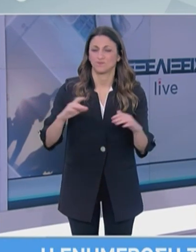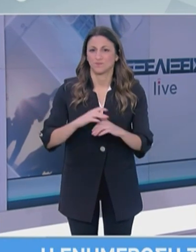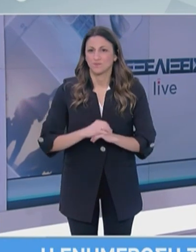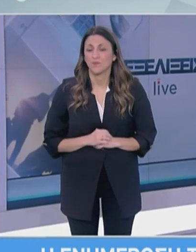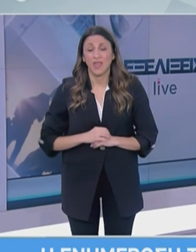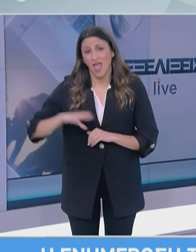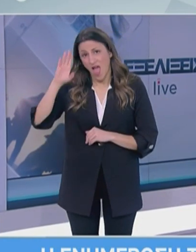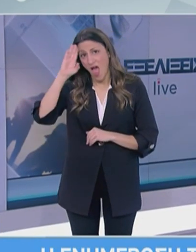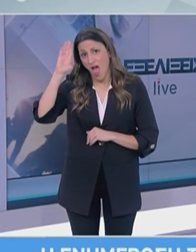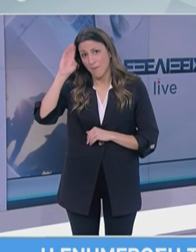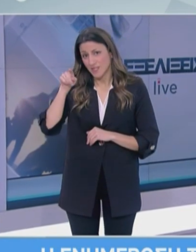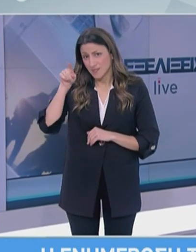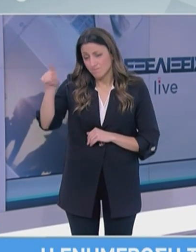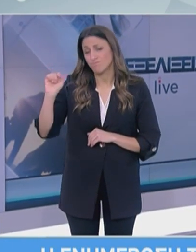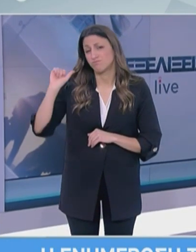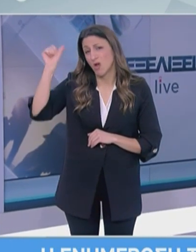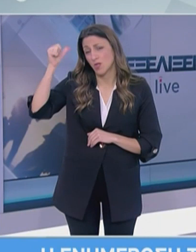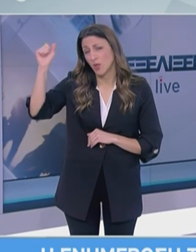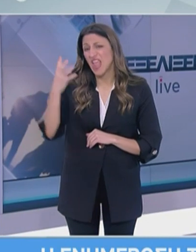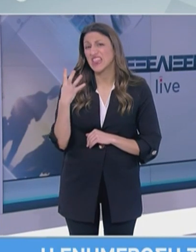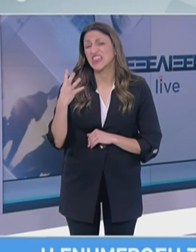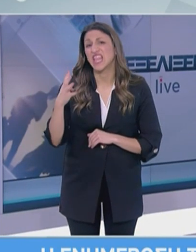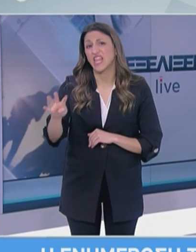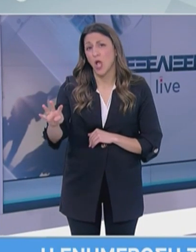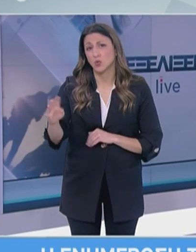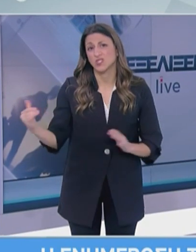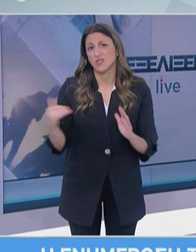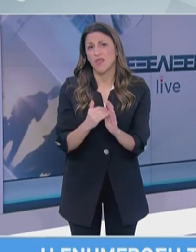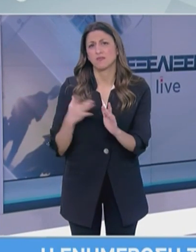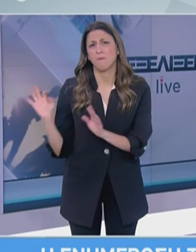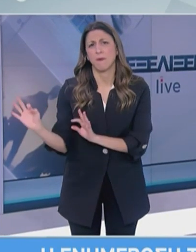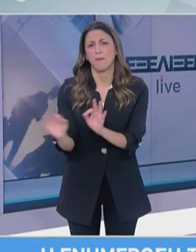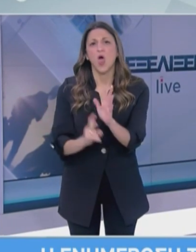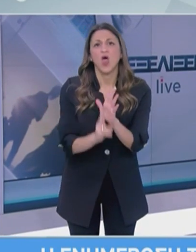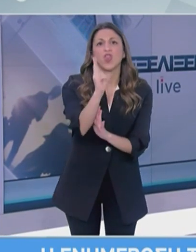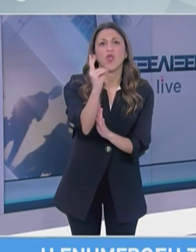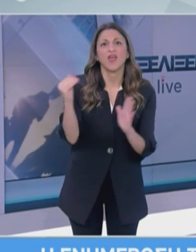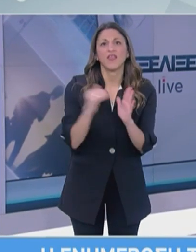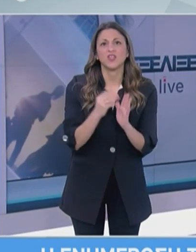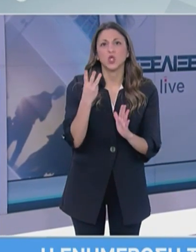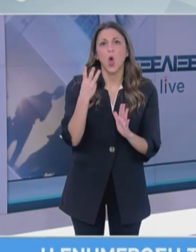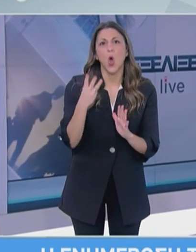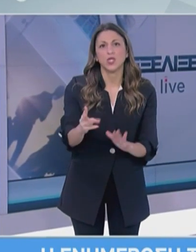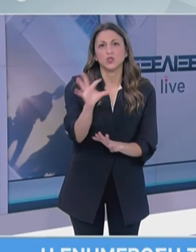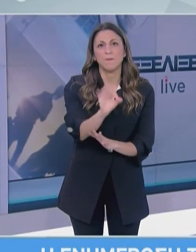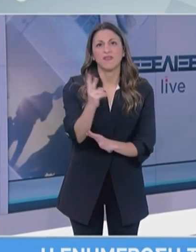Οι Ηνωμένες Πολιτείες της Αμερικής έχουν πλέον περισσότερα από 400.000 κρούσματα και 12.857